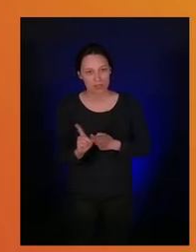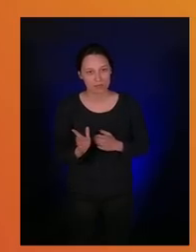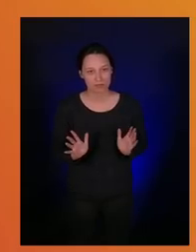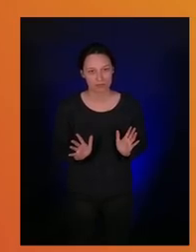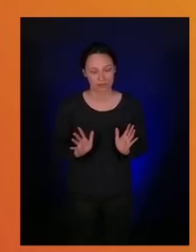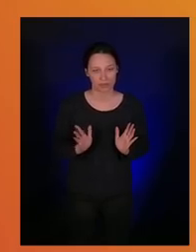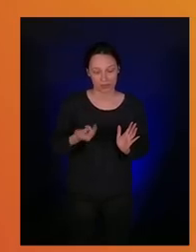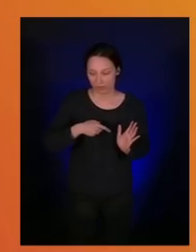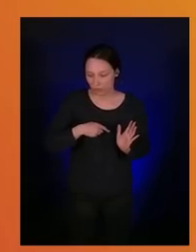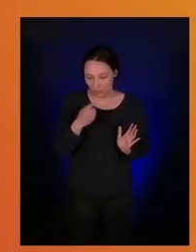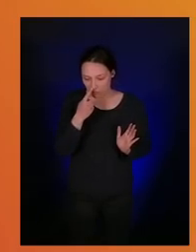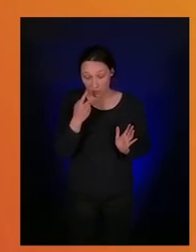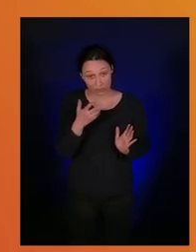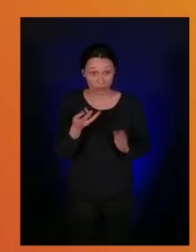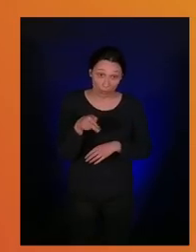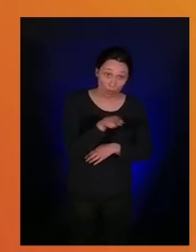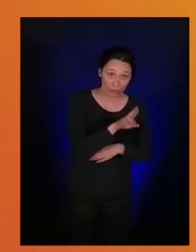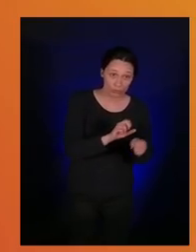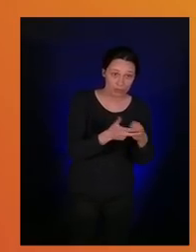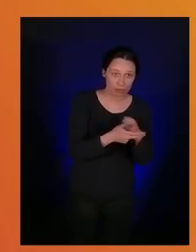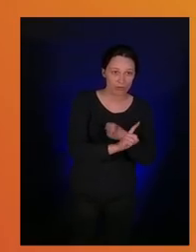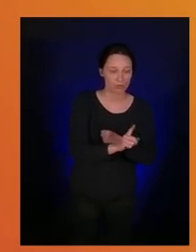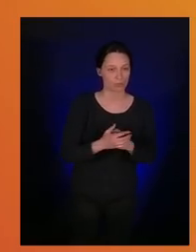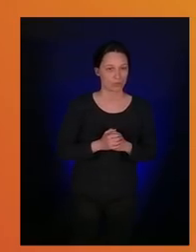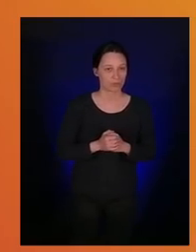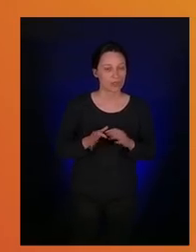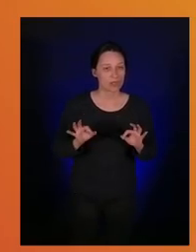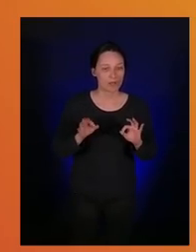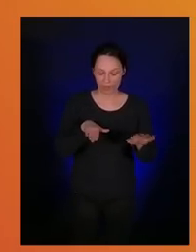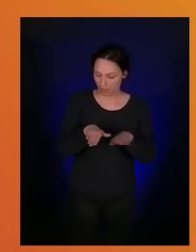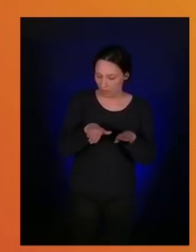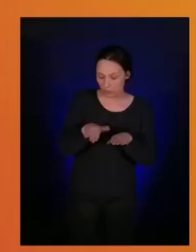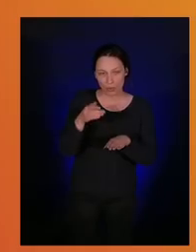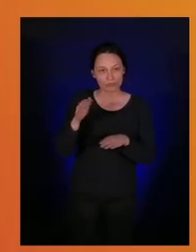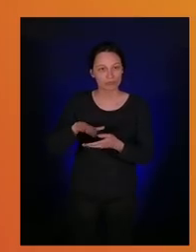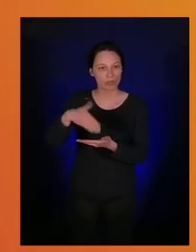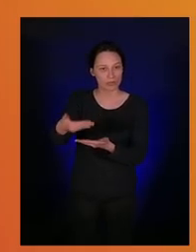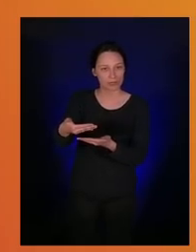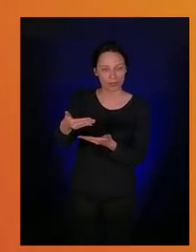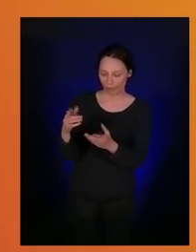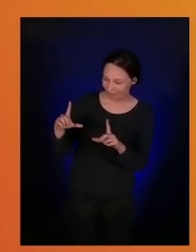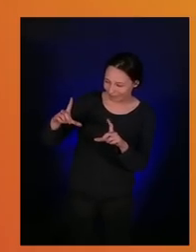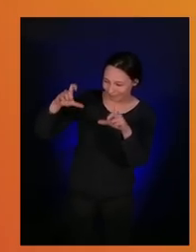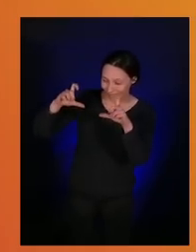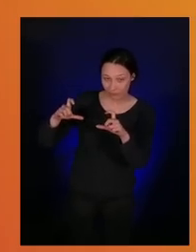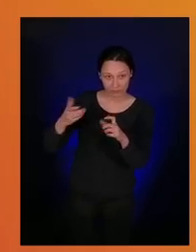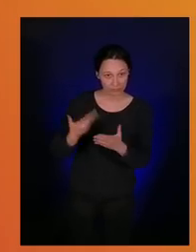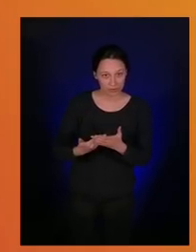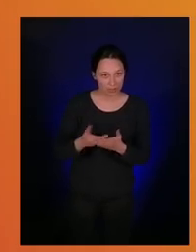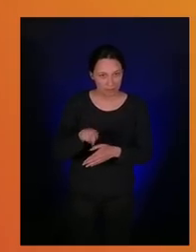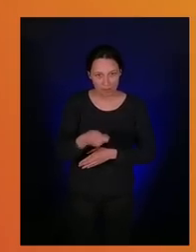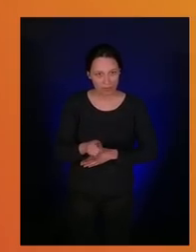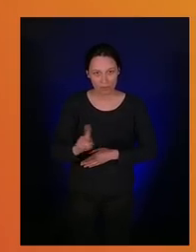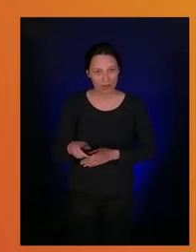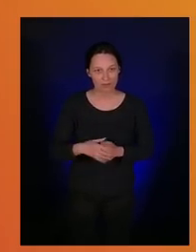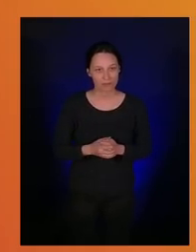normal. Les méthodes d'aller prendre en photo l'ordinateur d'un journaliste, c'est encore moins normal. À